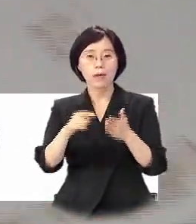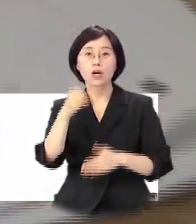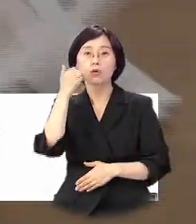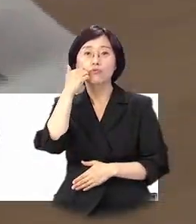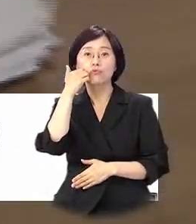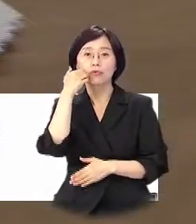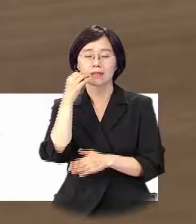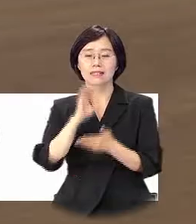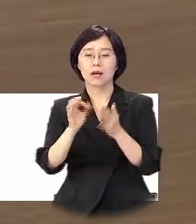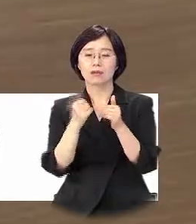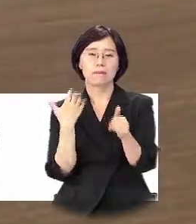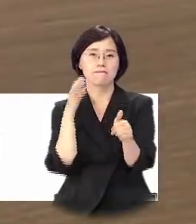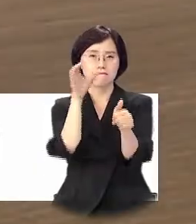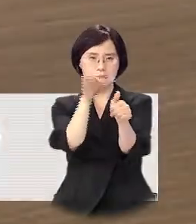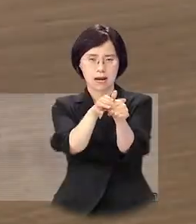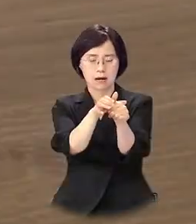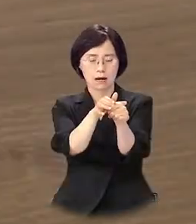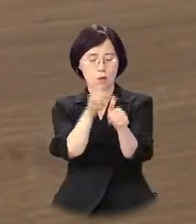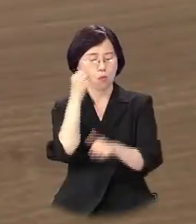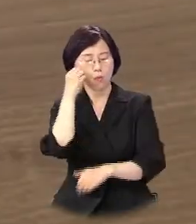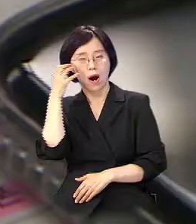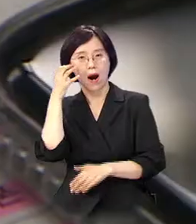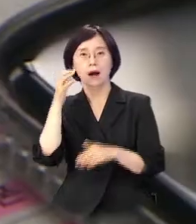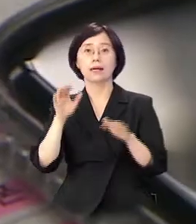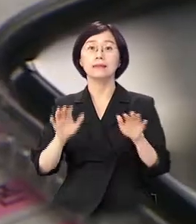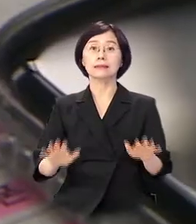고스란히 소비자가 책임져야 하는 황당한 실태.